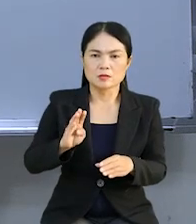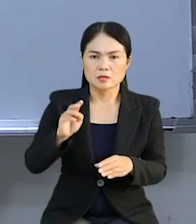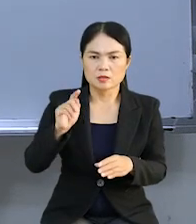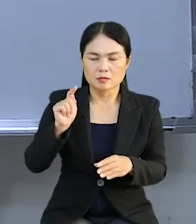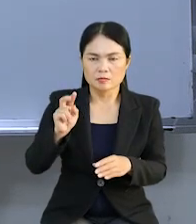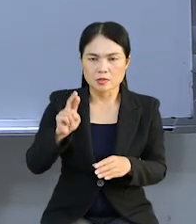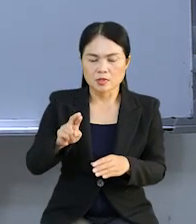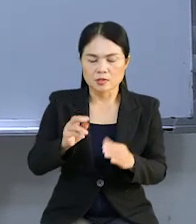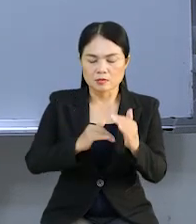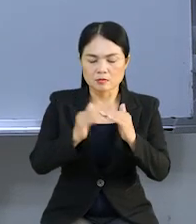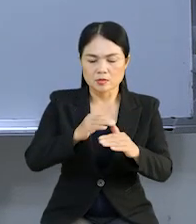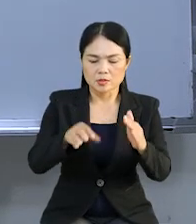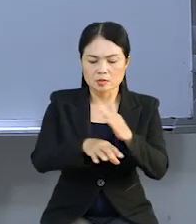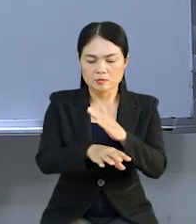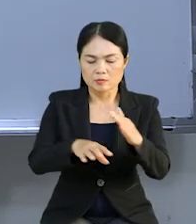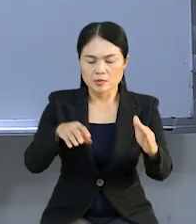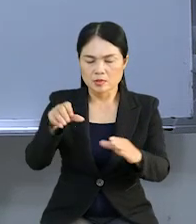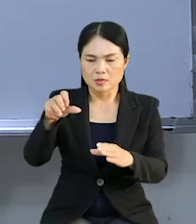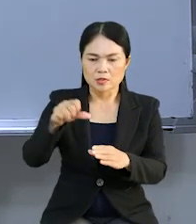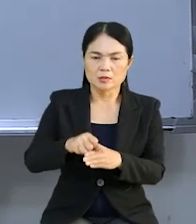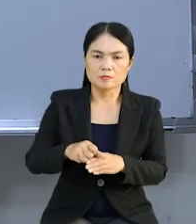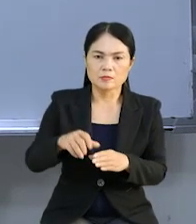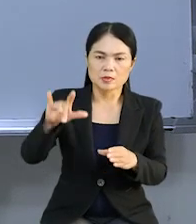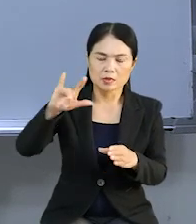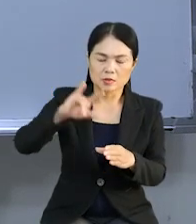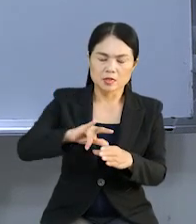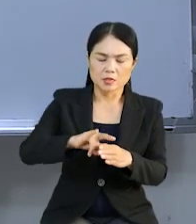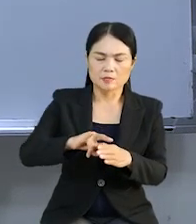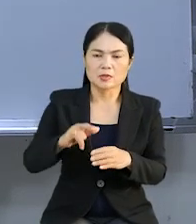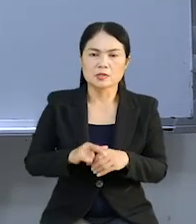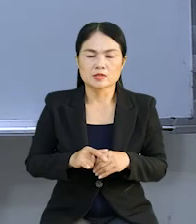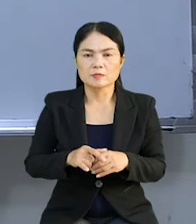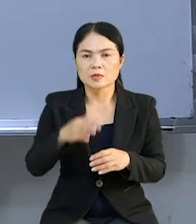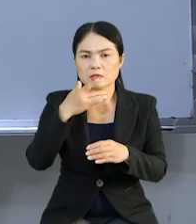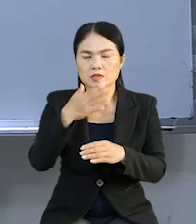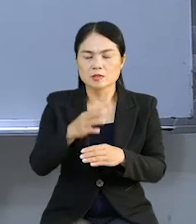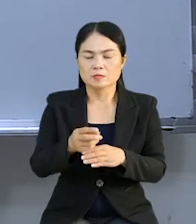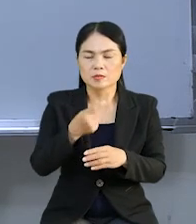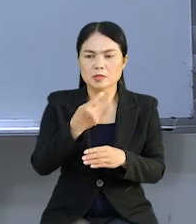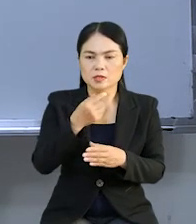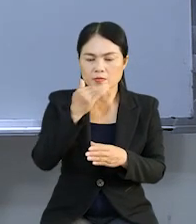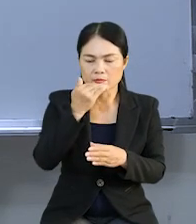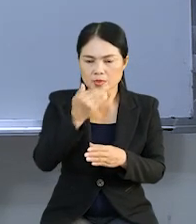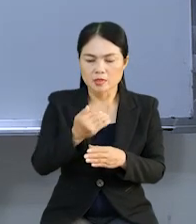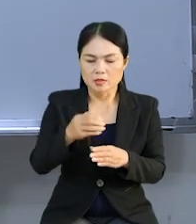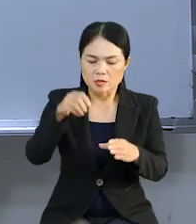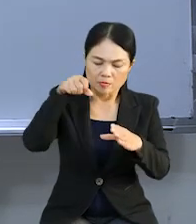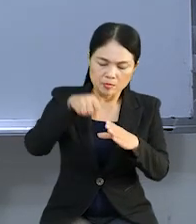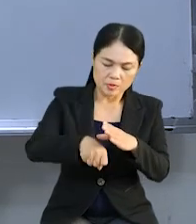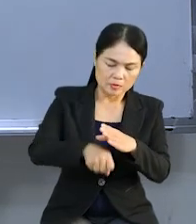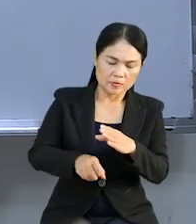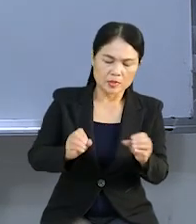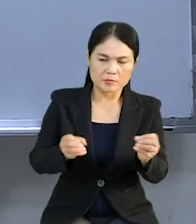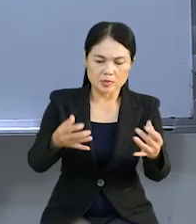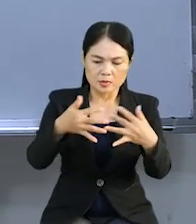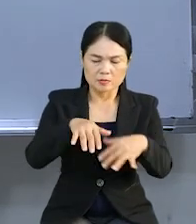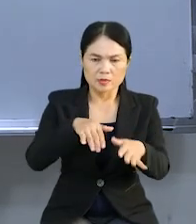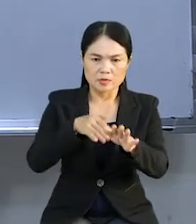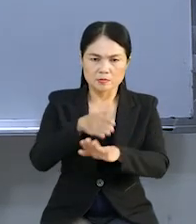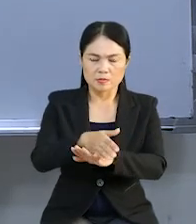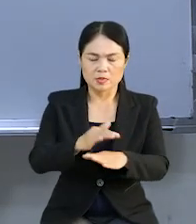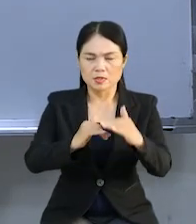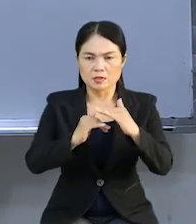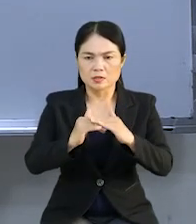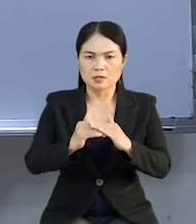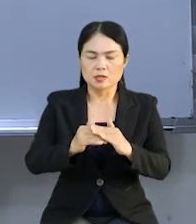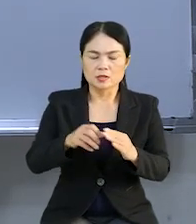គេធ្វើសំណង់បូមប្រេងក្នុងទឹកសមុទ្រឬទឹកសាបគេបុកទម្លុះដីមិនជ្រាបទឹកដោយឆ្លងកាត់ស្រទា